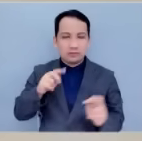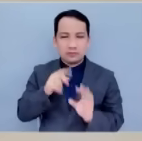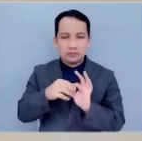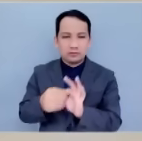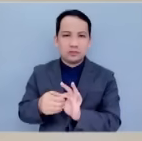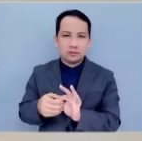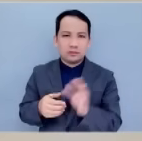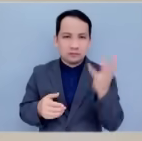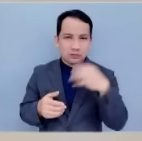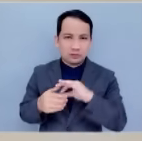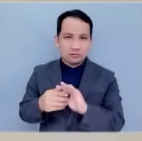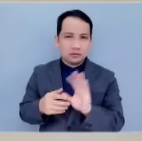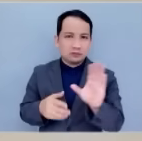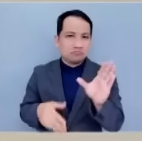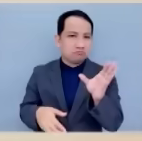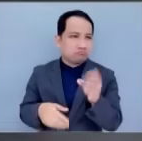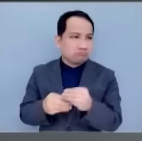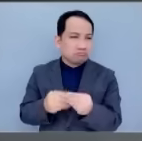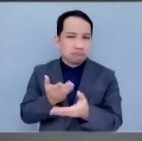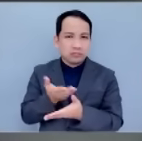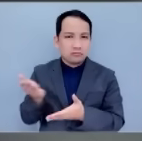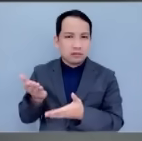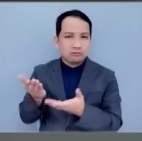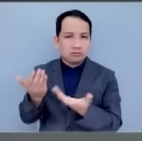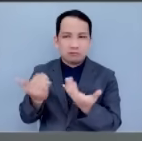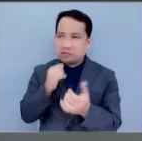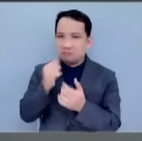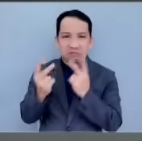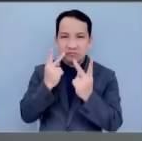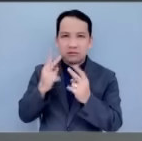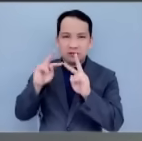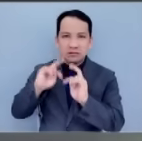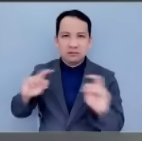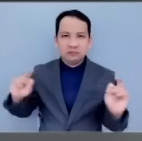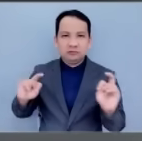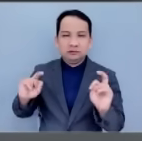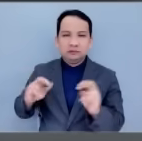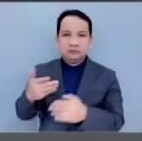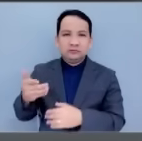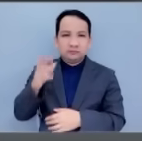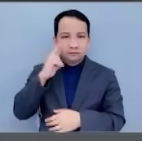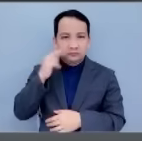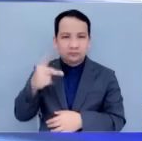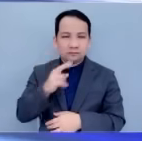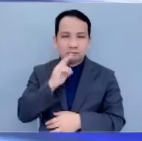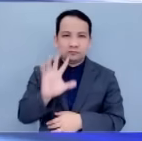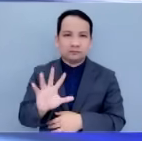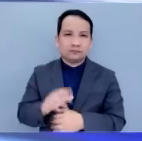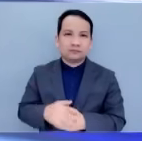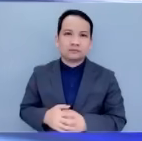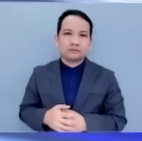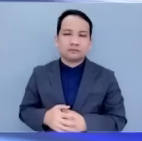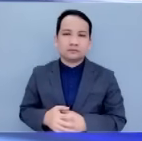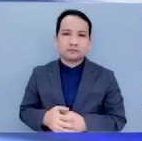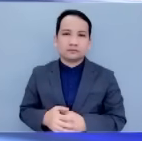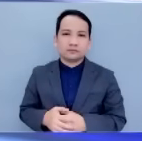under investigation pa sila. Nagbabalita mula sa frontline, Rainiel Pawid, News 5.